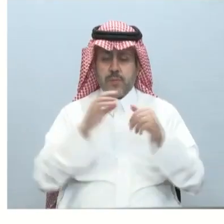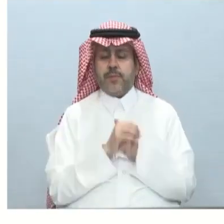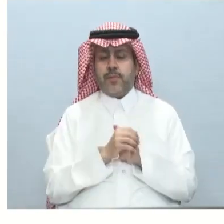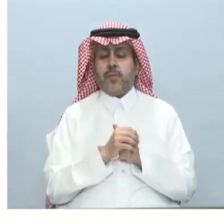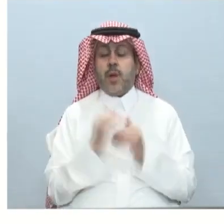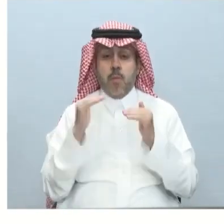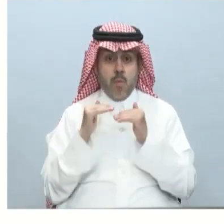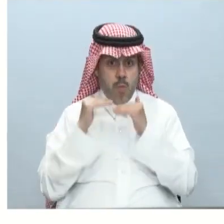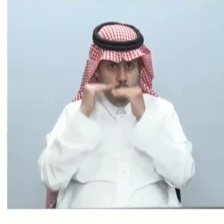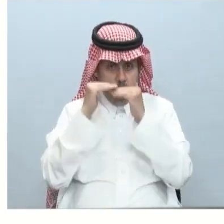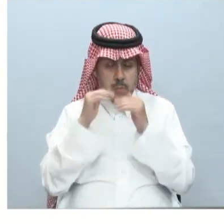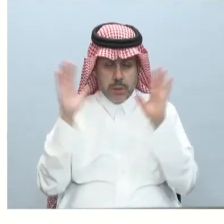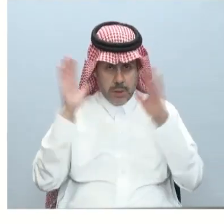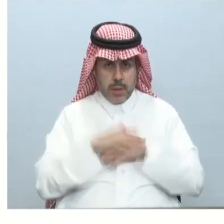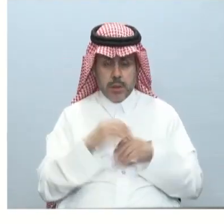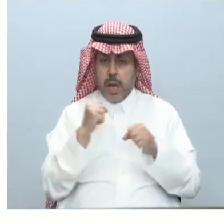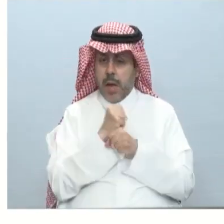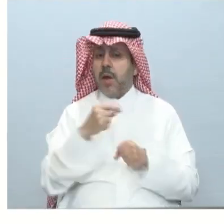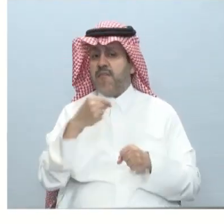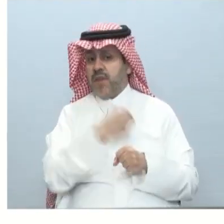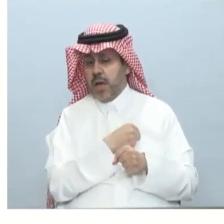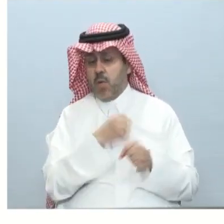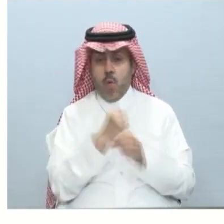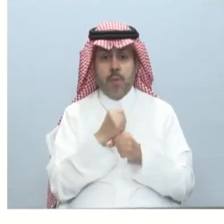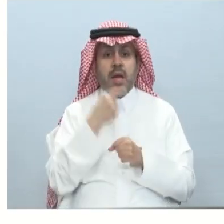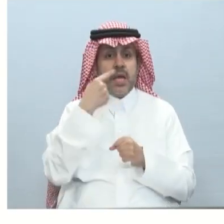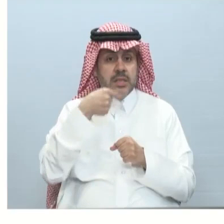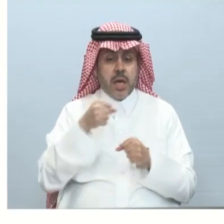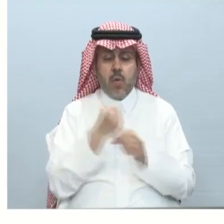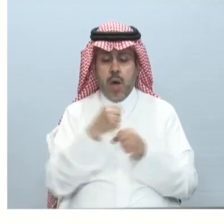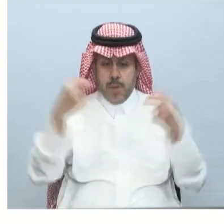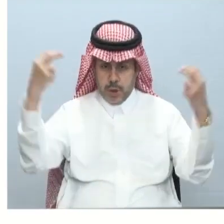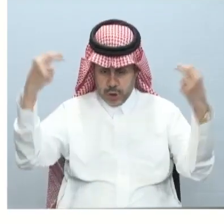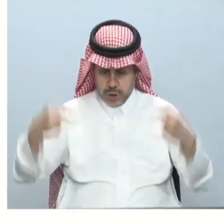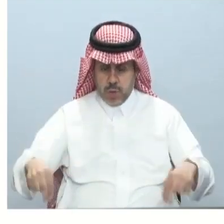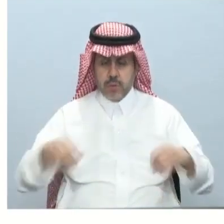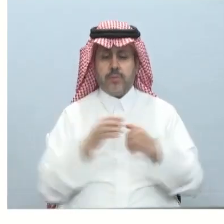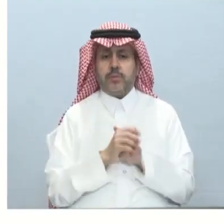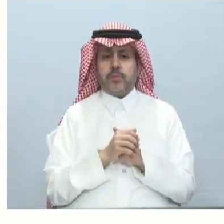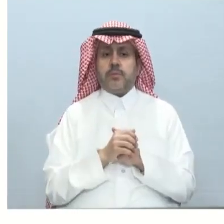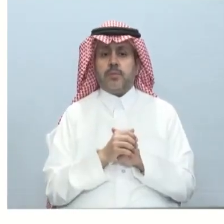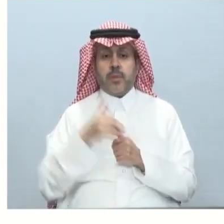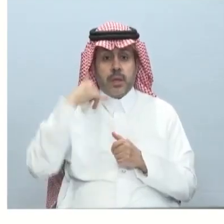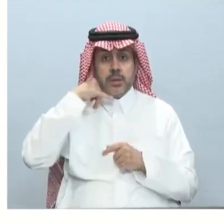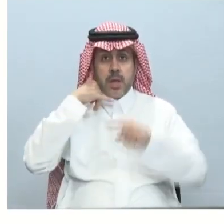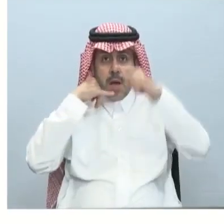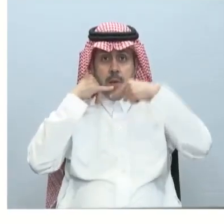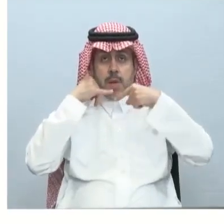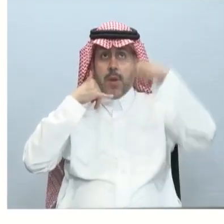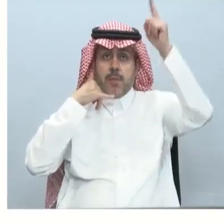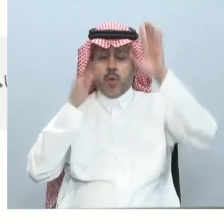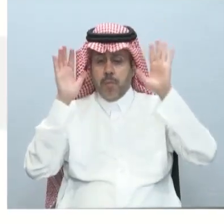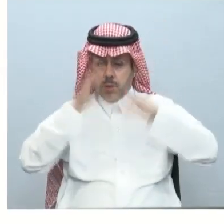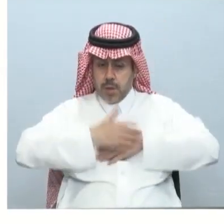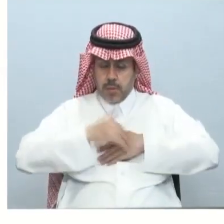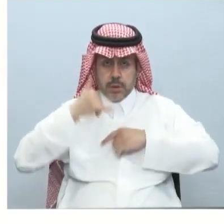مكانتها جمعت بين عمل القلب وعمل لسان وعمل جوارح فهي صله بين العبد وبين